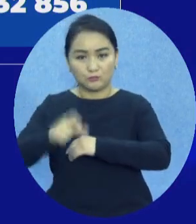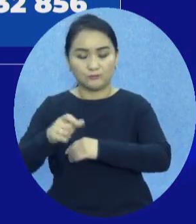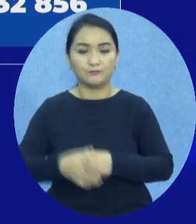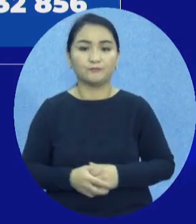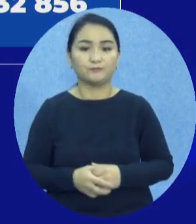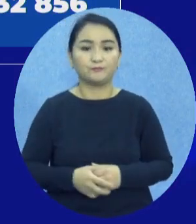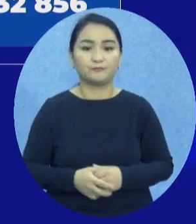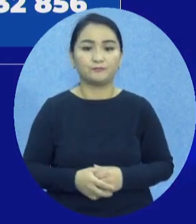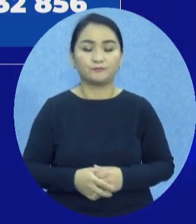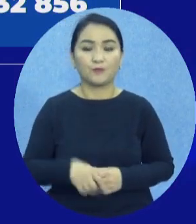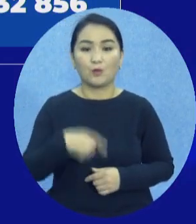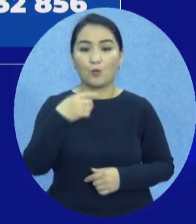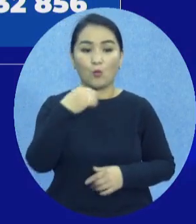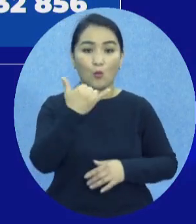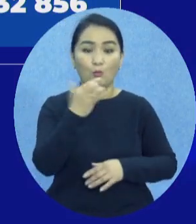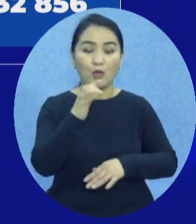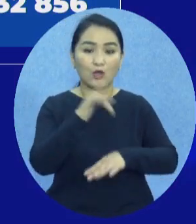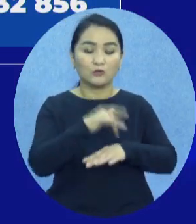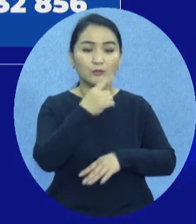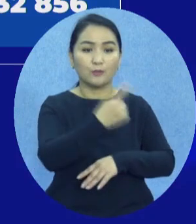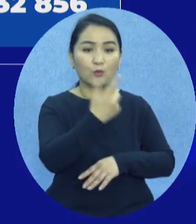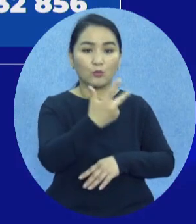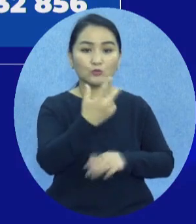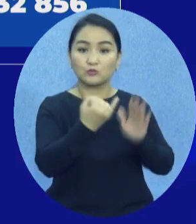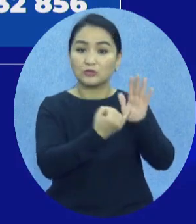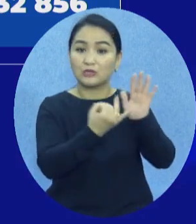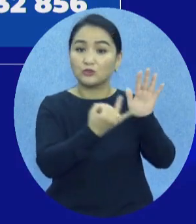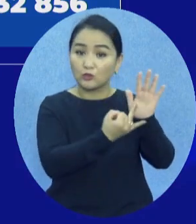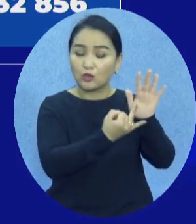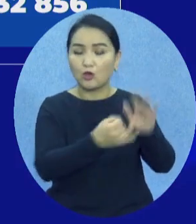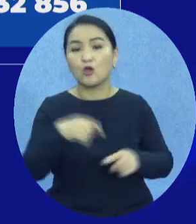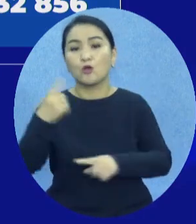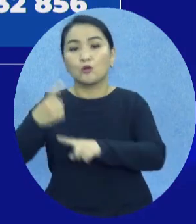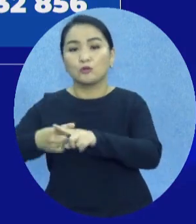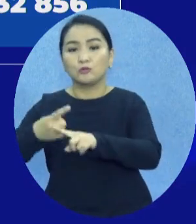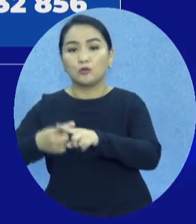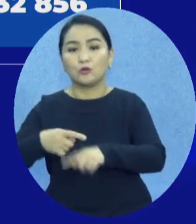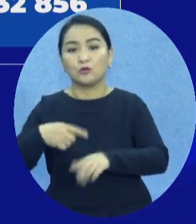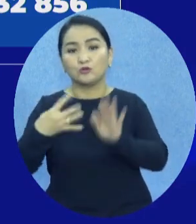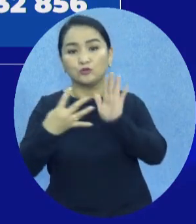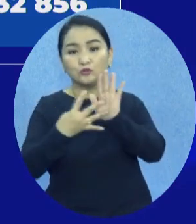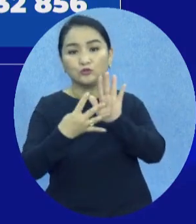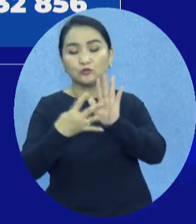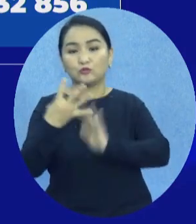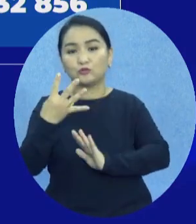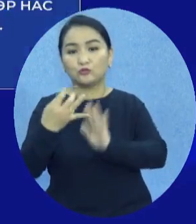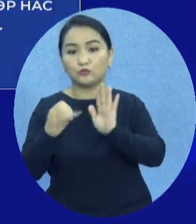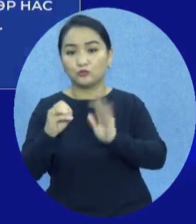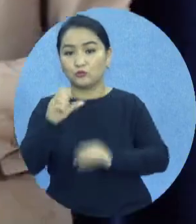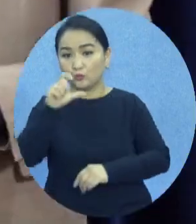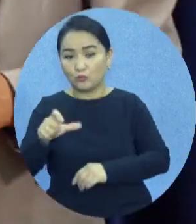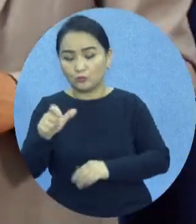хотод 1367 тохиолдол бүртгэгдсэн бол хөдөө орон нутагт 940 тохиолдол бүртгэгдлээ.